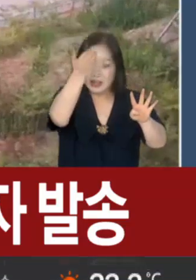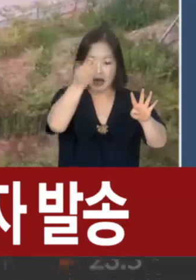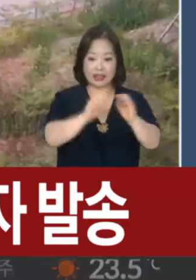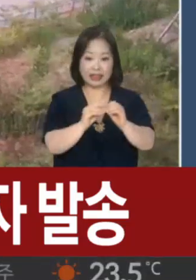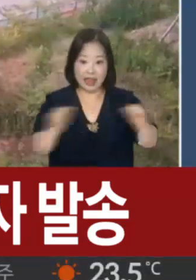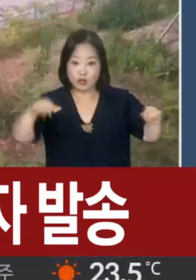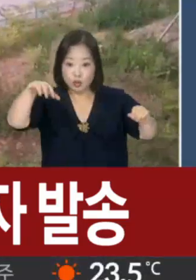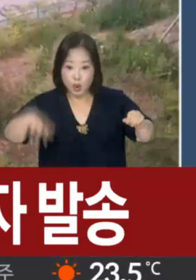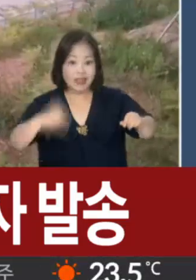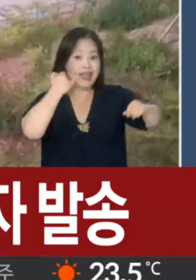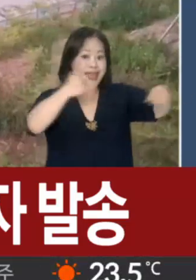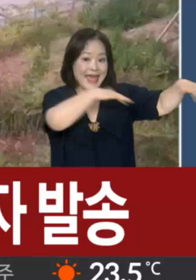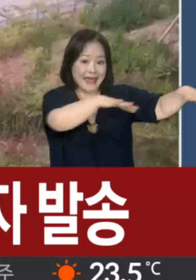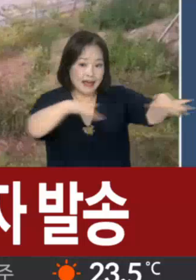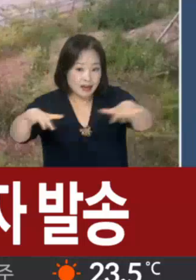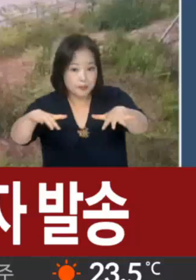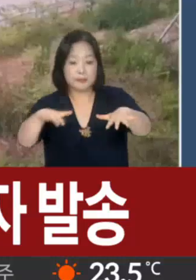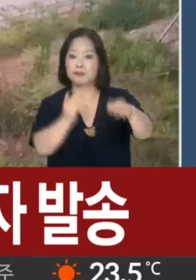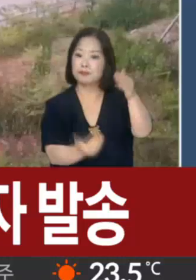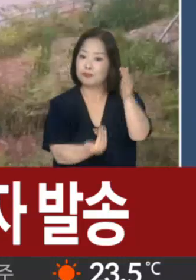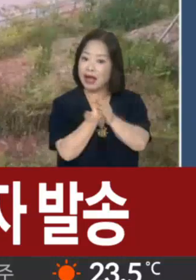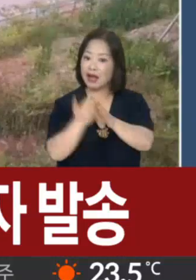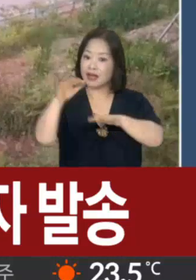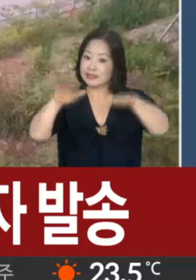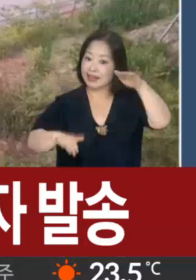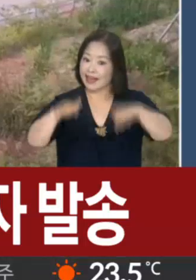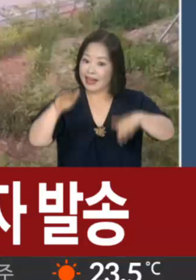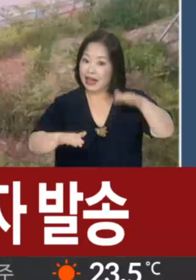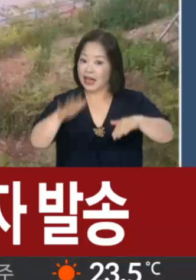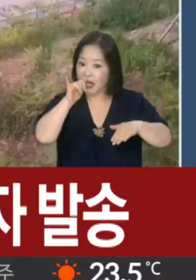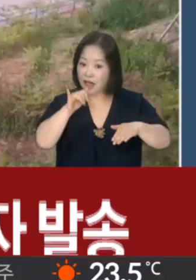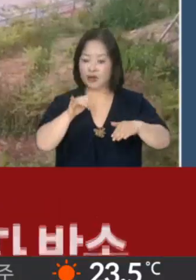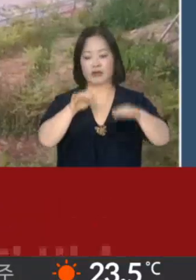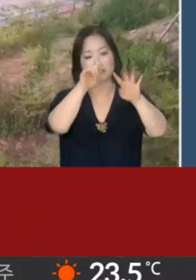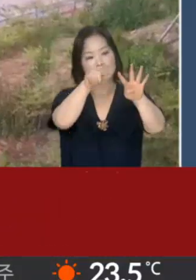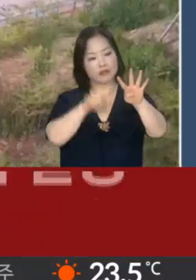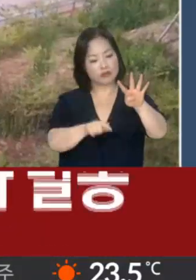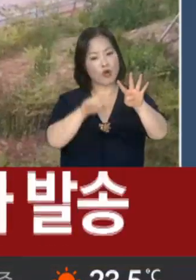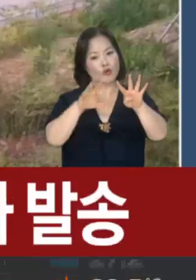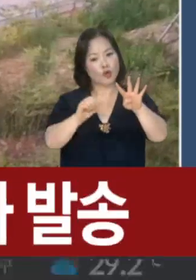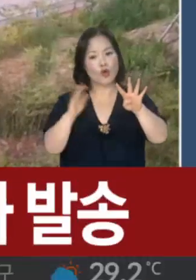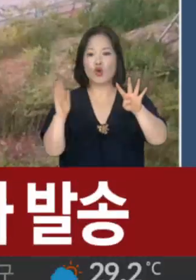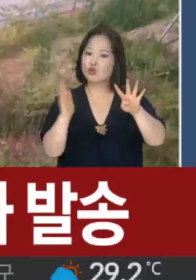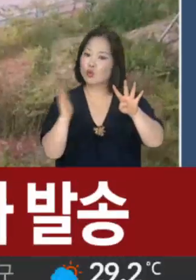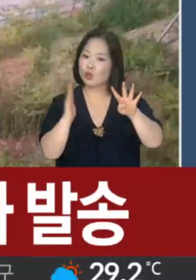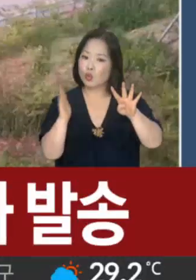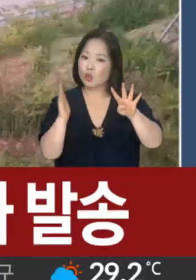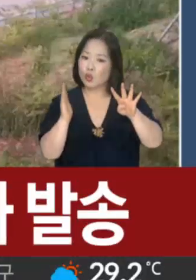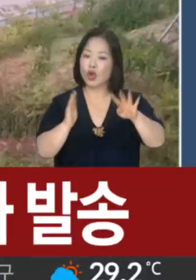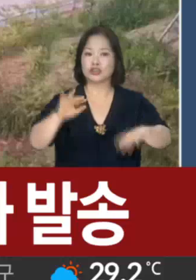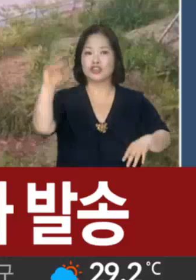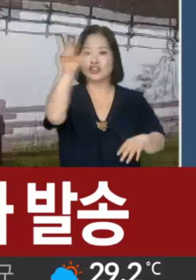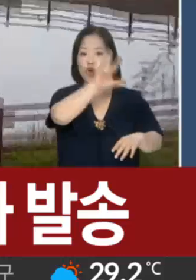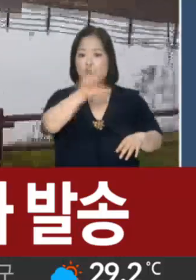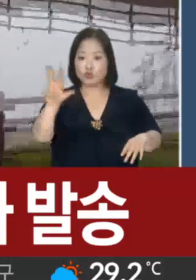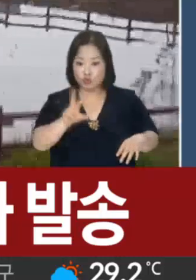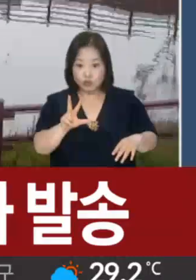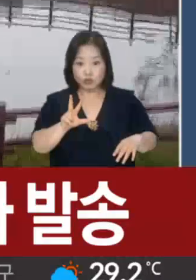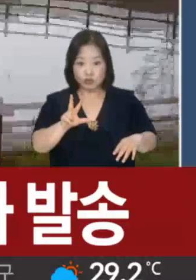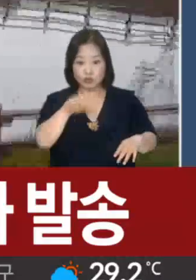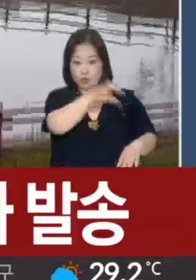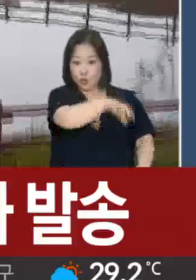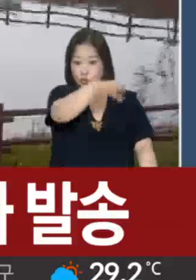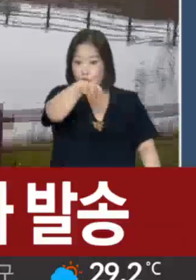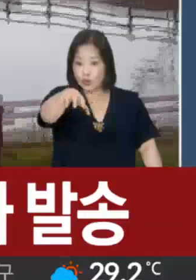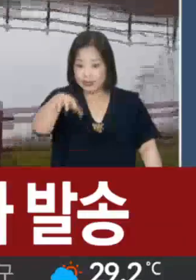내륙이라든가 해양에서 발달 뭐 약간 좀 차이가 있는데요. 예. 그러니까 4.0 이상이면 이제 전국으로 지금 이제